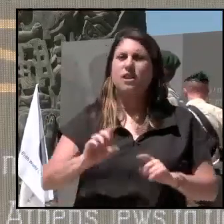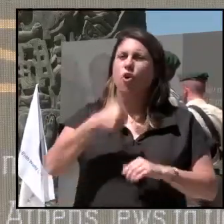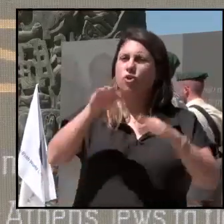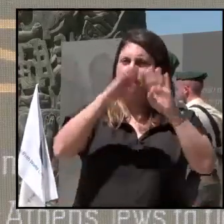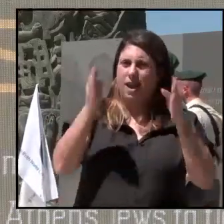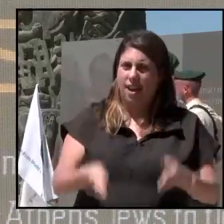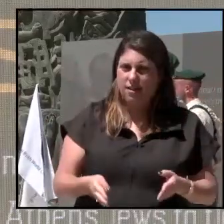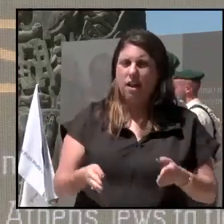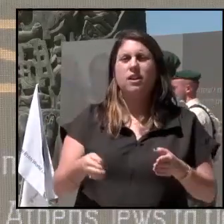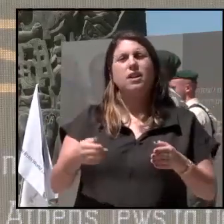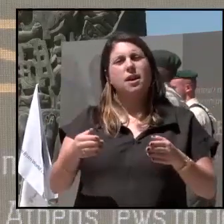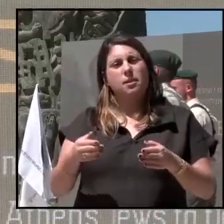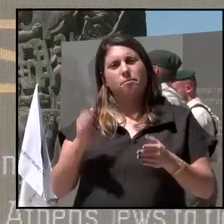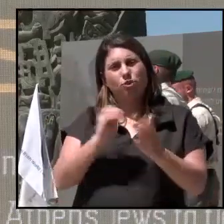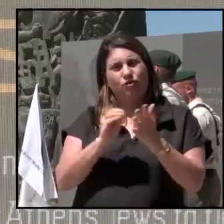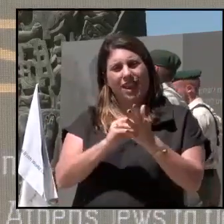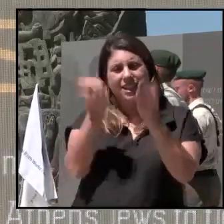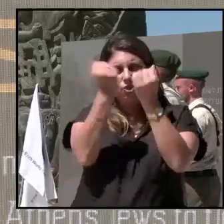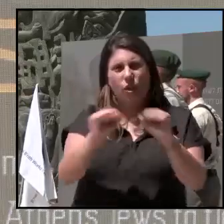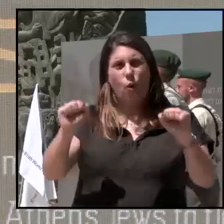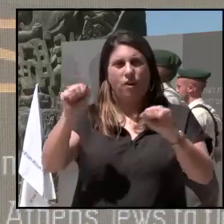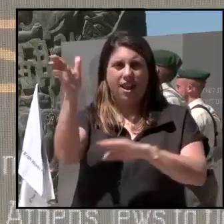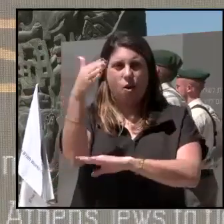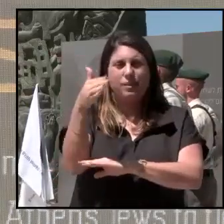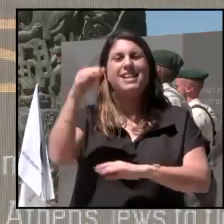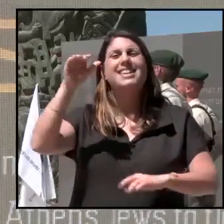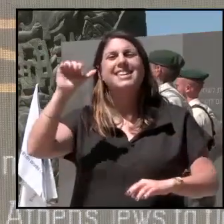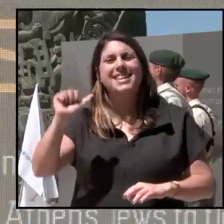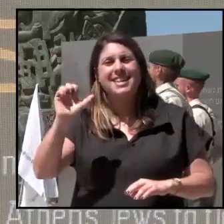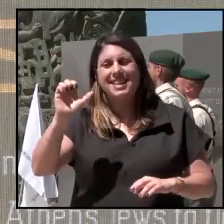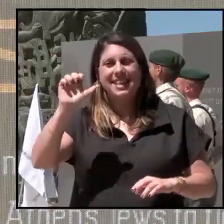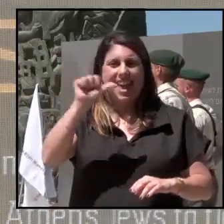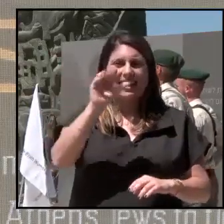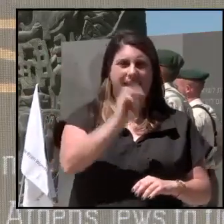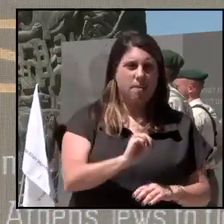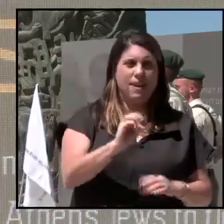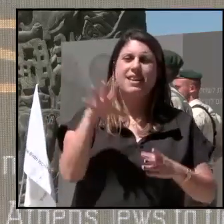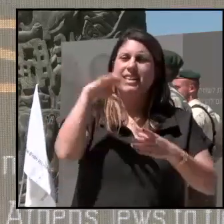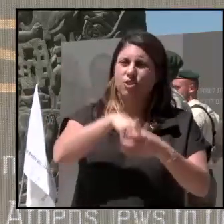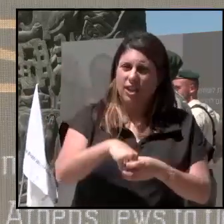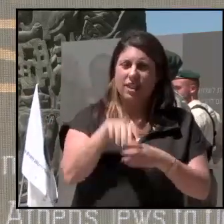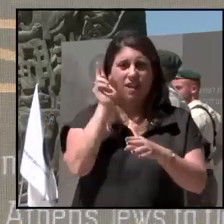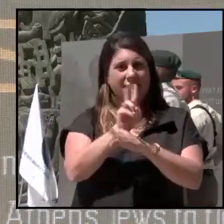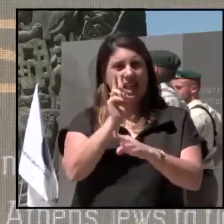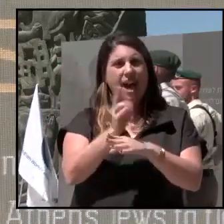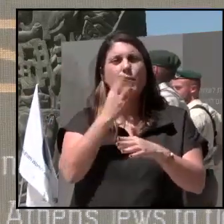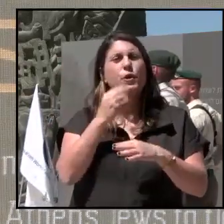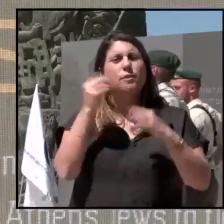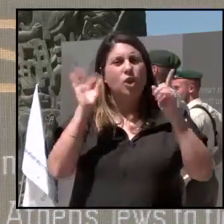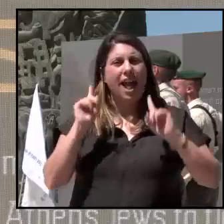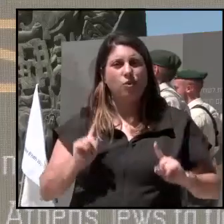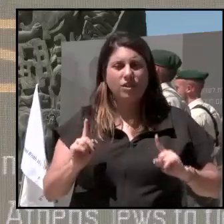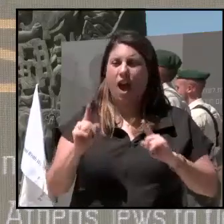מחלקה בחזית לשחרור לאומי EAM, השתתף בעזרת יהודי אתונה